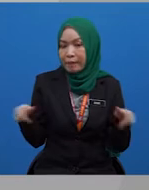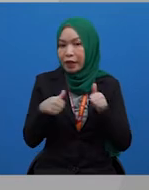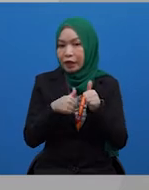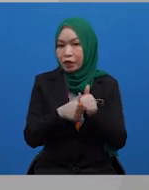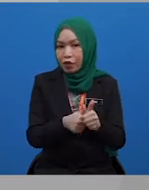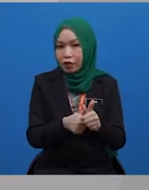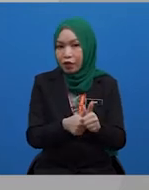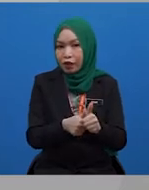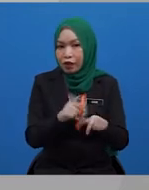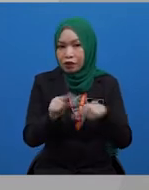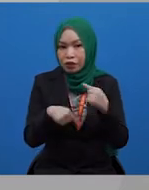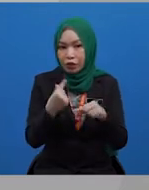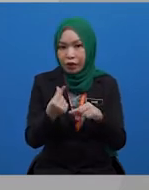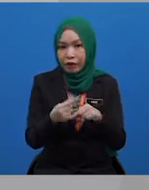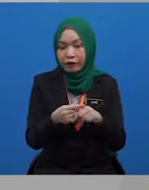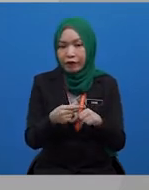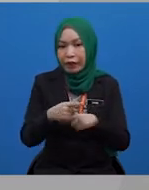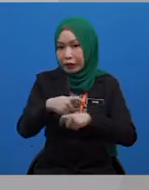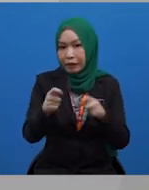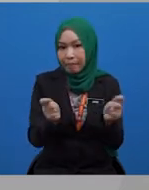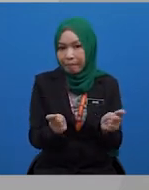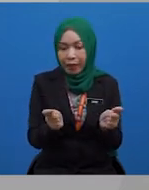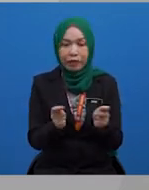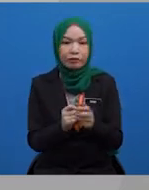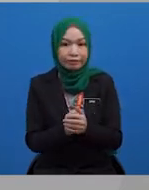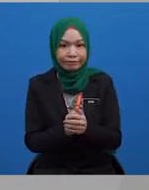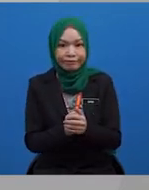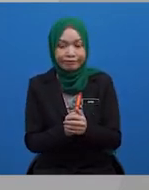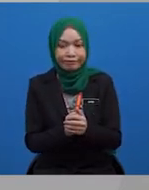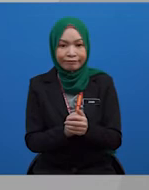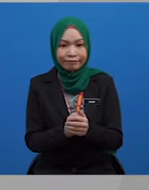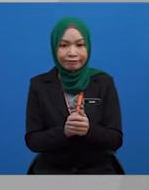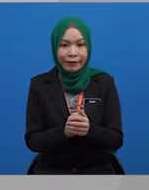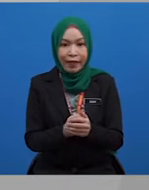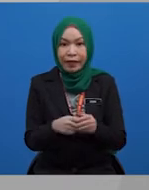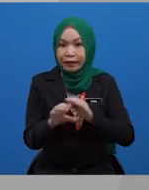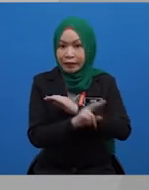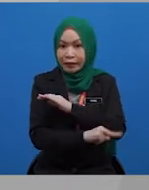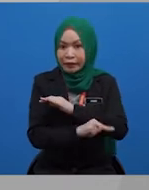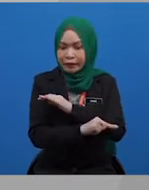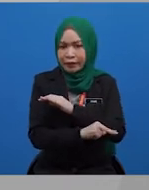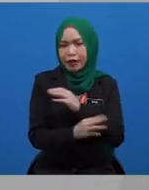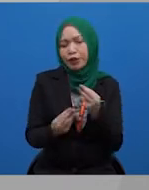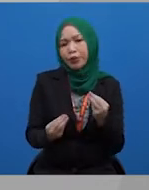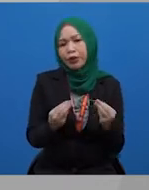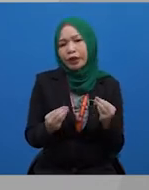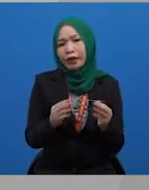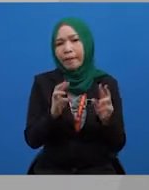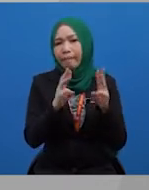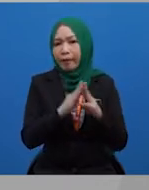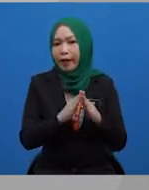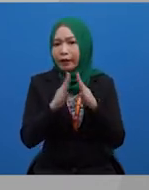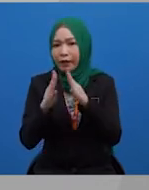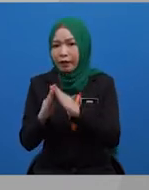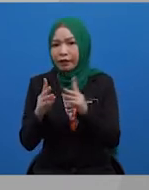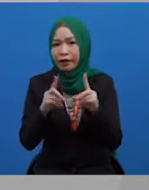berdasarkan geografi berdasarkan lokasi seperti mengikut wilayah, negeri, mukim, bandar,